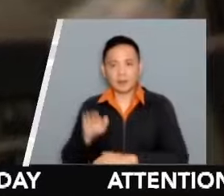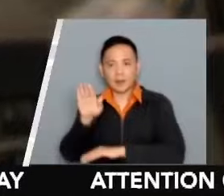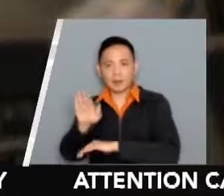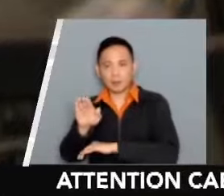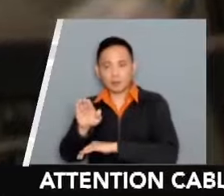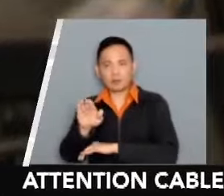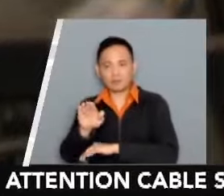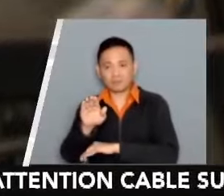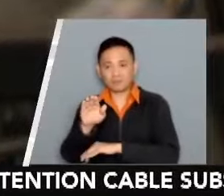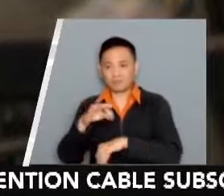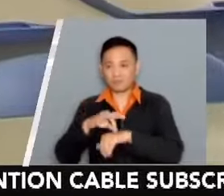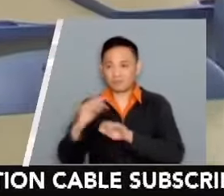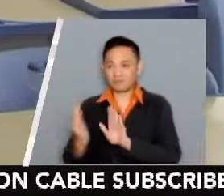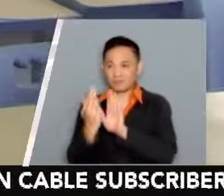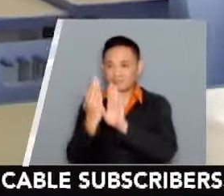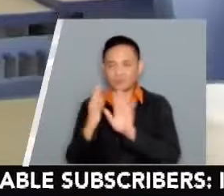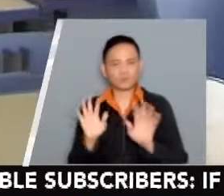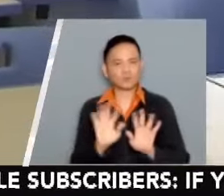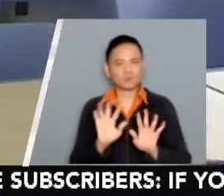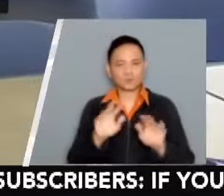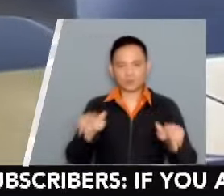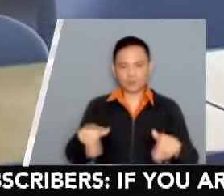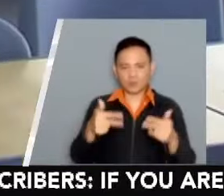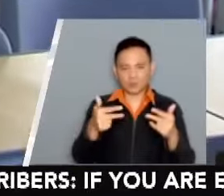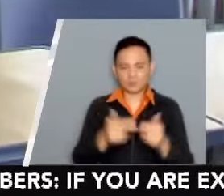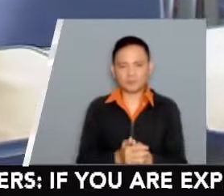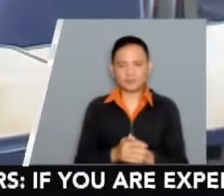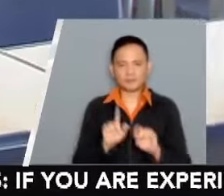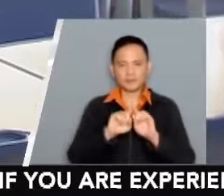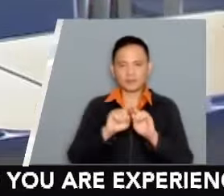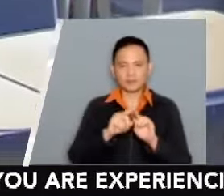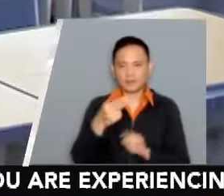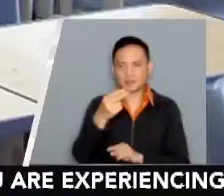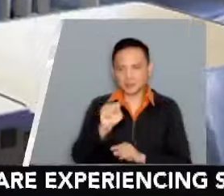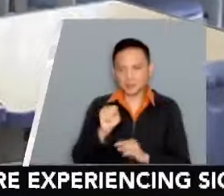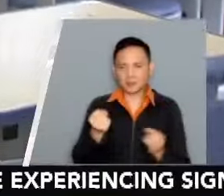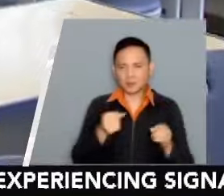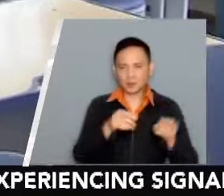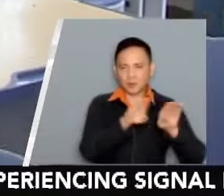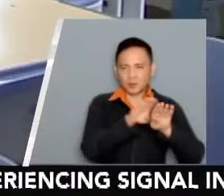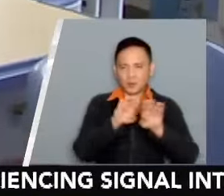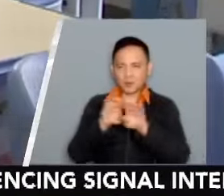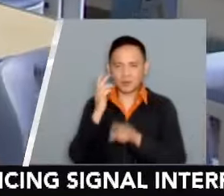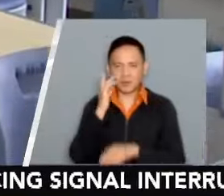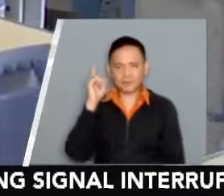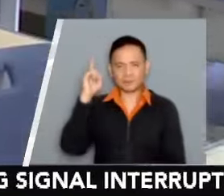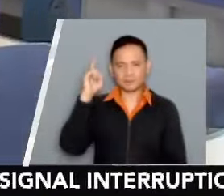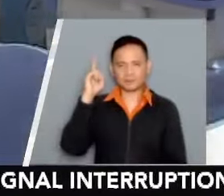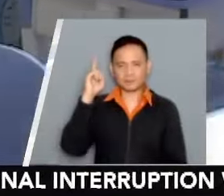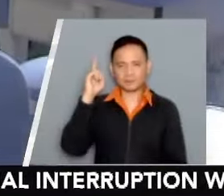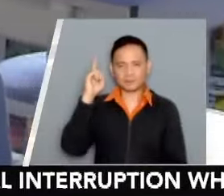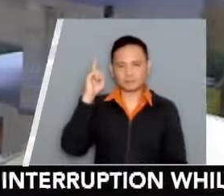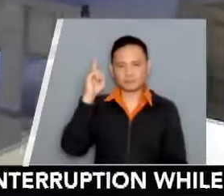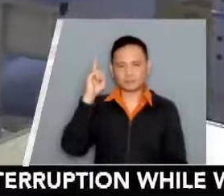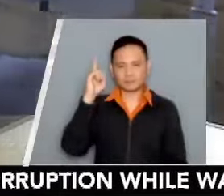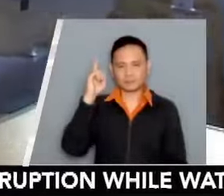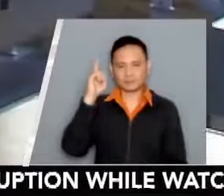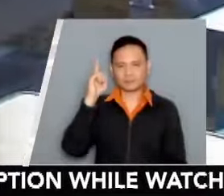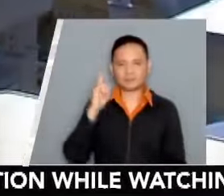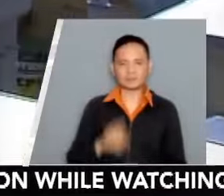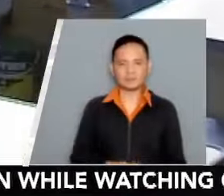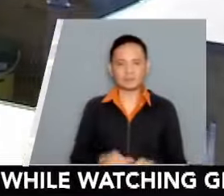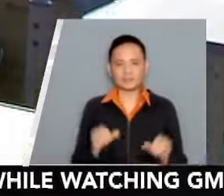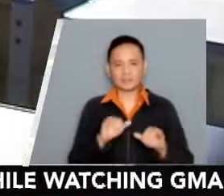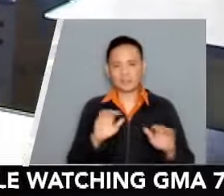senior high school sa mga pampublikong paaralan sa Tungigaraw City, pati na rin sa Ginubatan Albay sa parehong pampubliko at